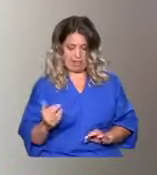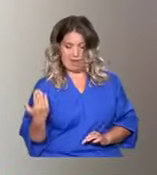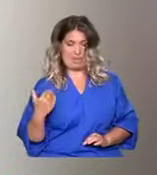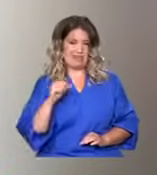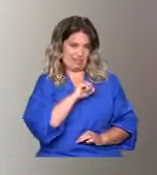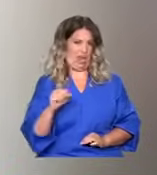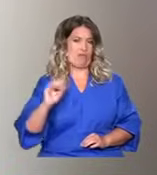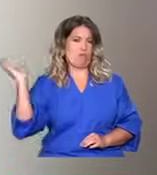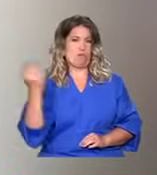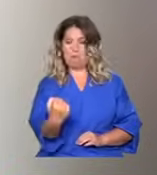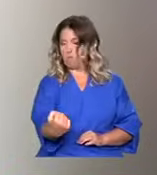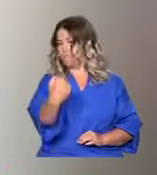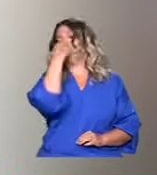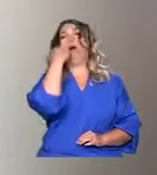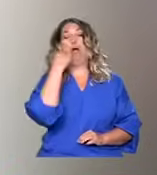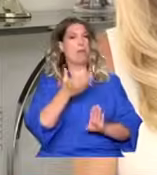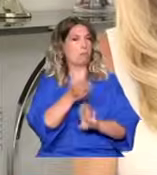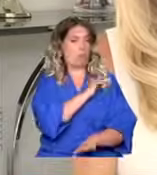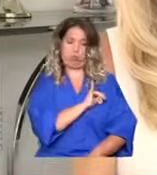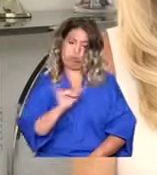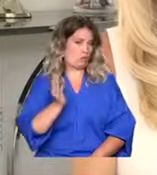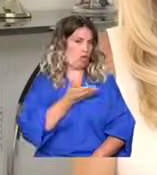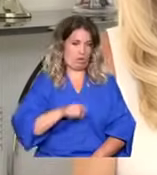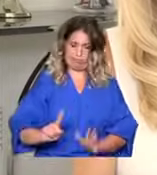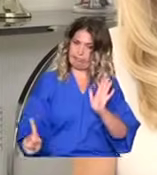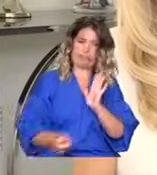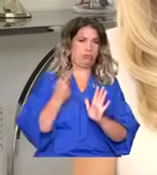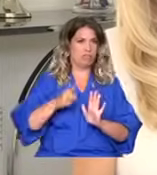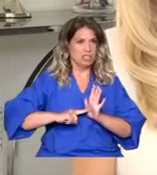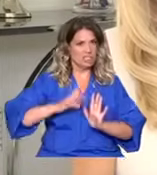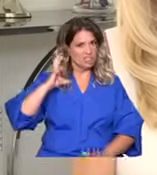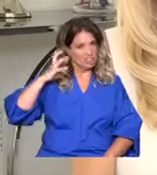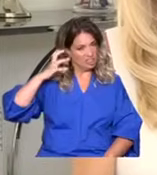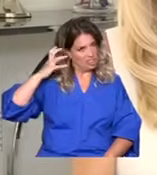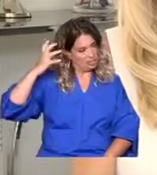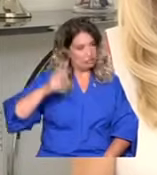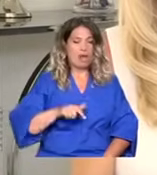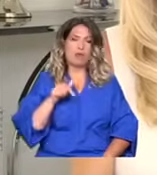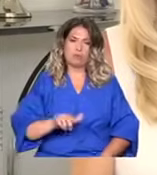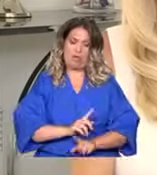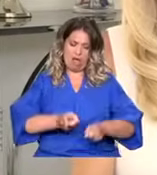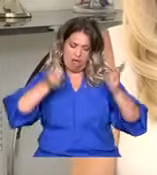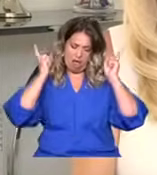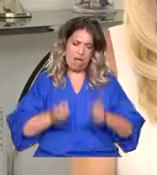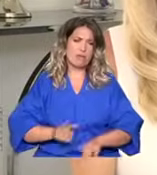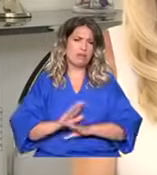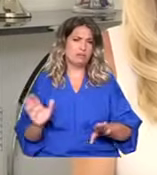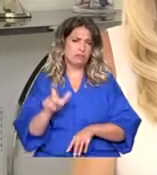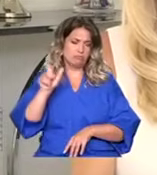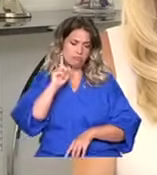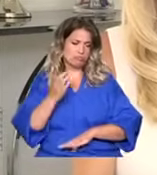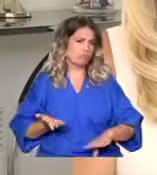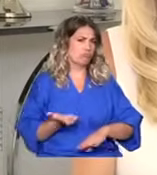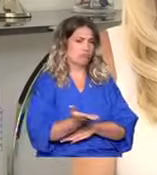Σαββάτου όταν ο Λύτρας της έκανε σκηνή ζηλοτυπίας. Πλέον οι επόμενες κινήσεις της 37χρονης αναμένεται να είναι εκείνες της αίτησης διαζυγίου αλλά